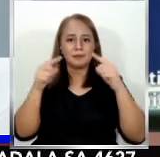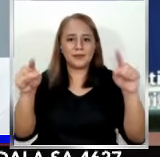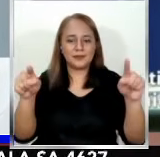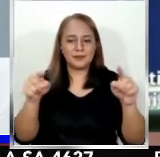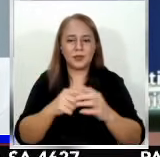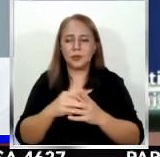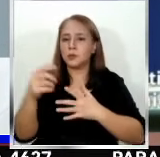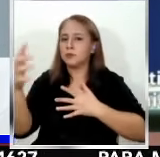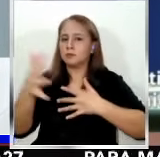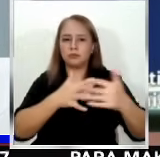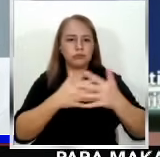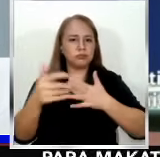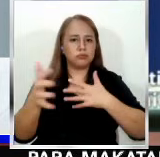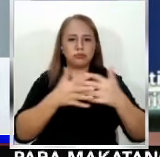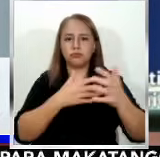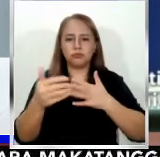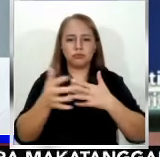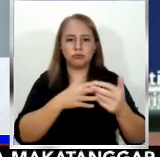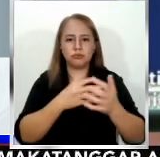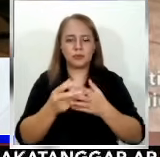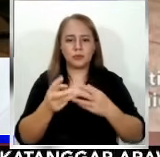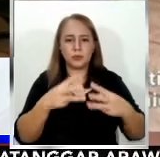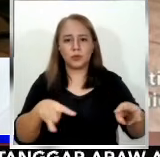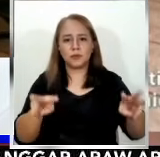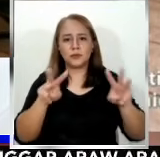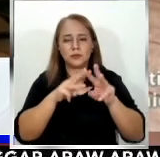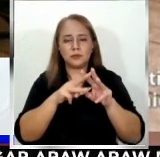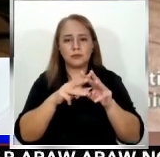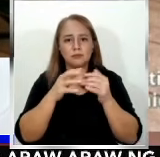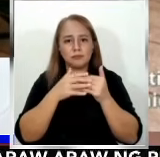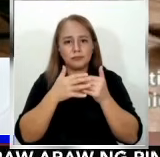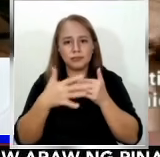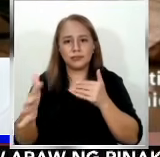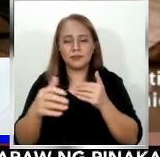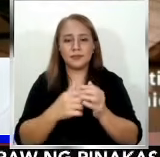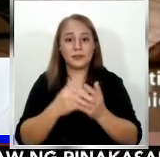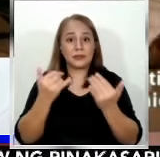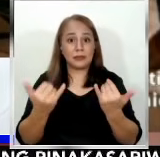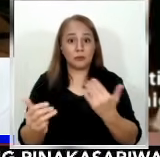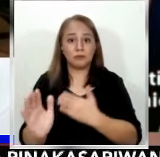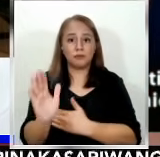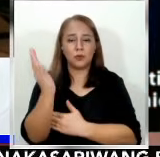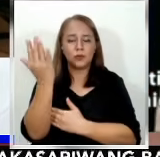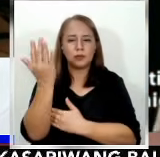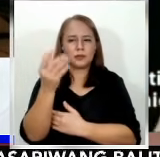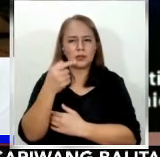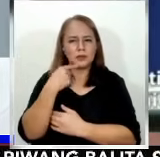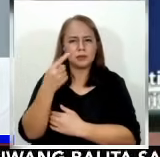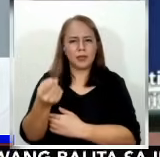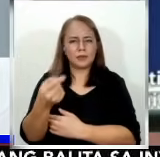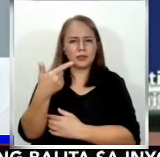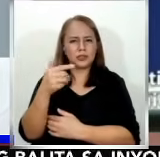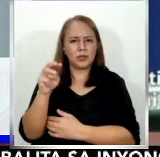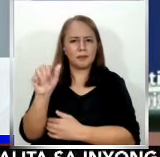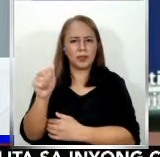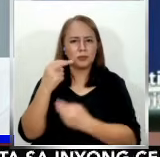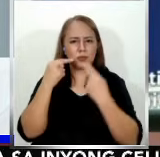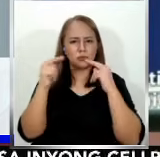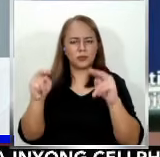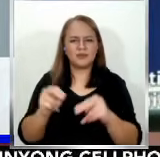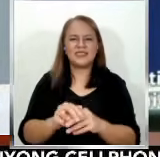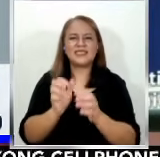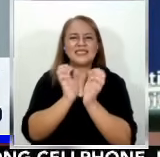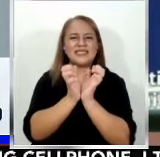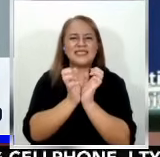whatever it may be worth in the coming days. Pero ngayong umaga, may isang source na nagsabi sa GMA News, edited o may hindi